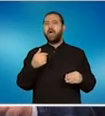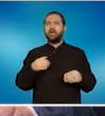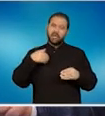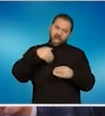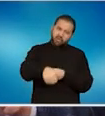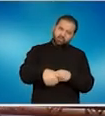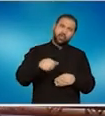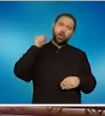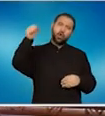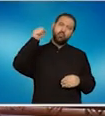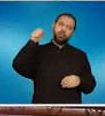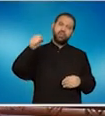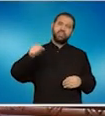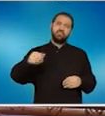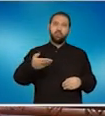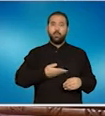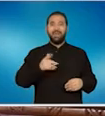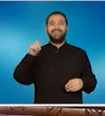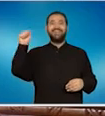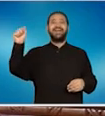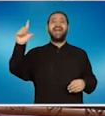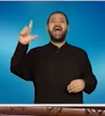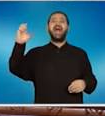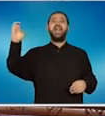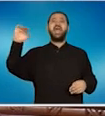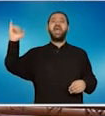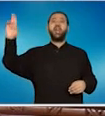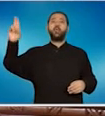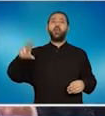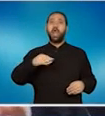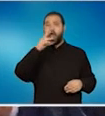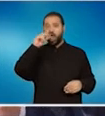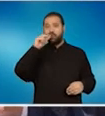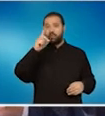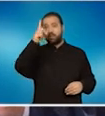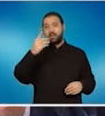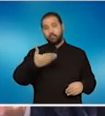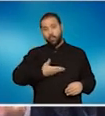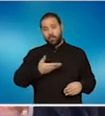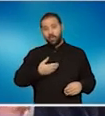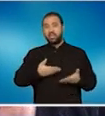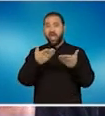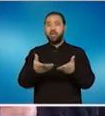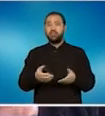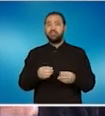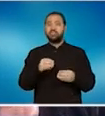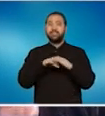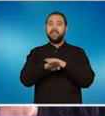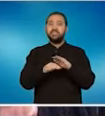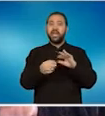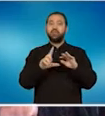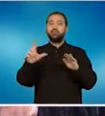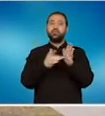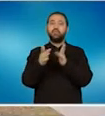Galeriu a fost primul care a vorbit la un post public de televiziune și a adus mesajul bisericii, mesajul lui Hristos în